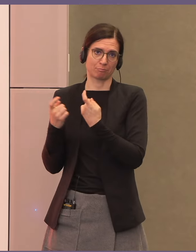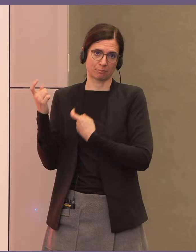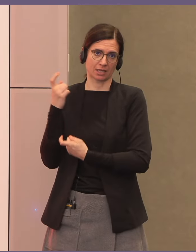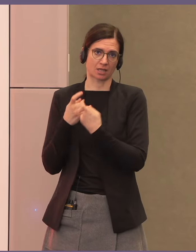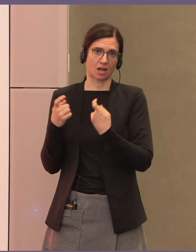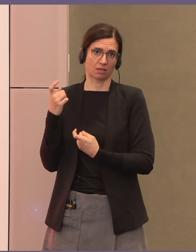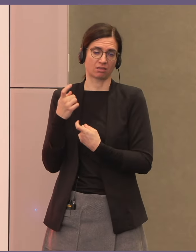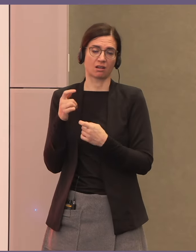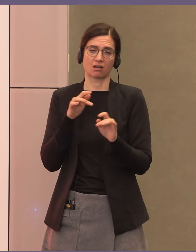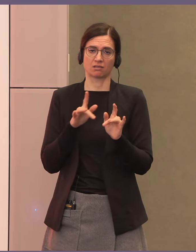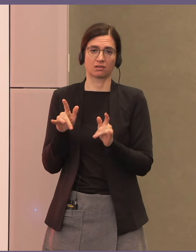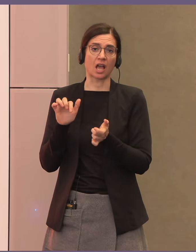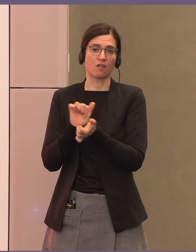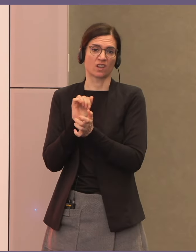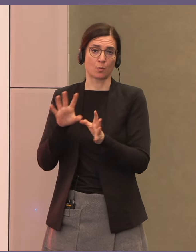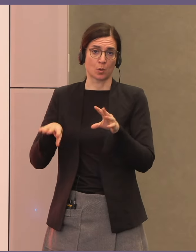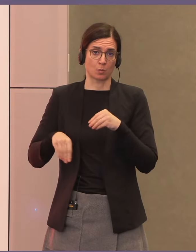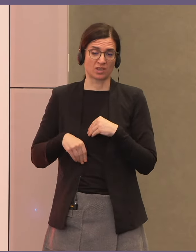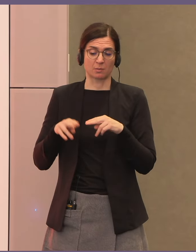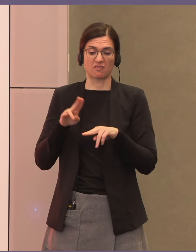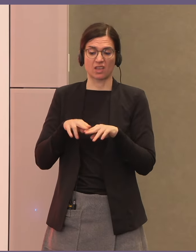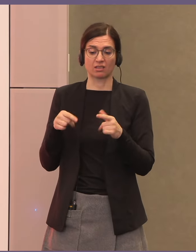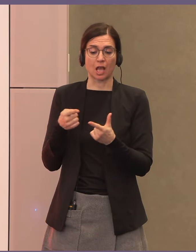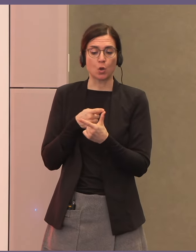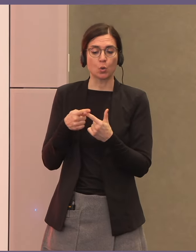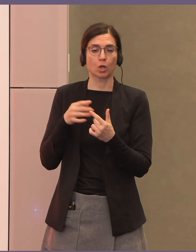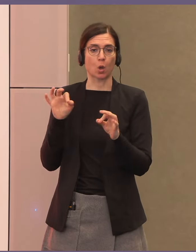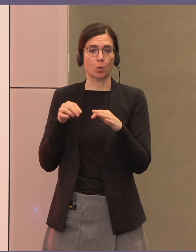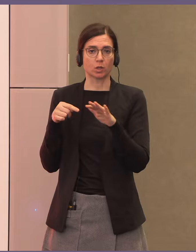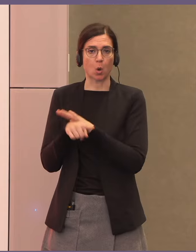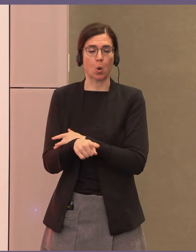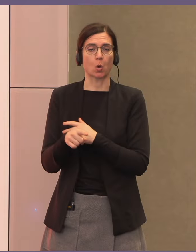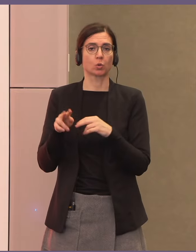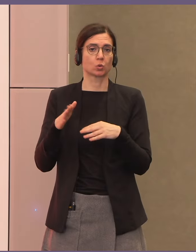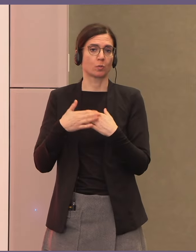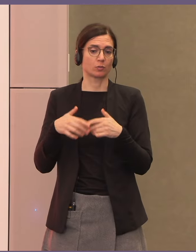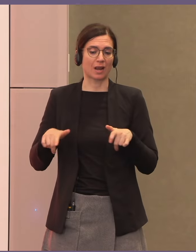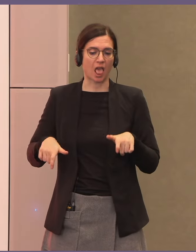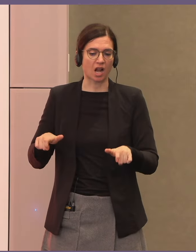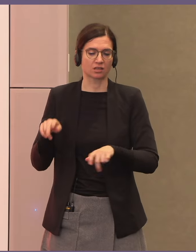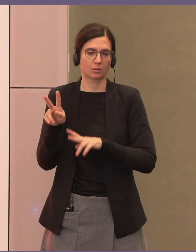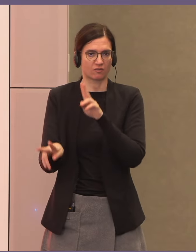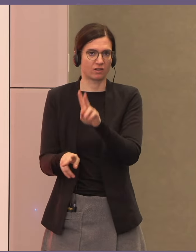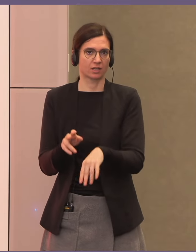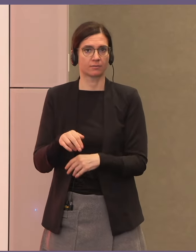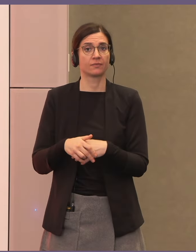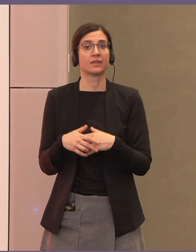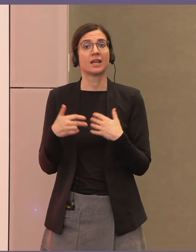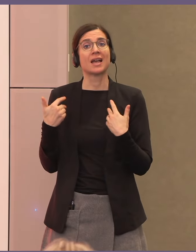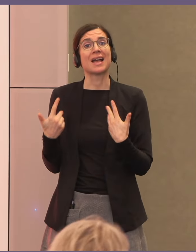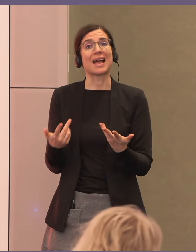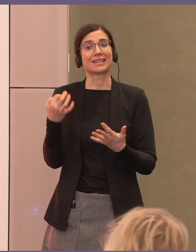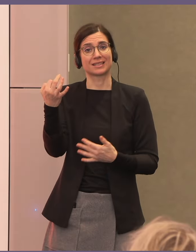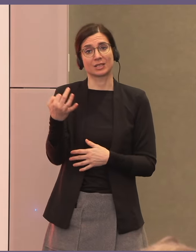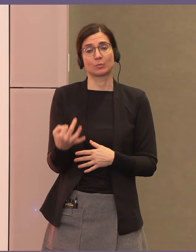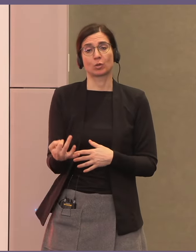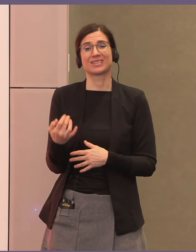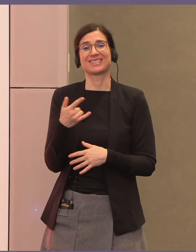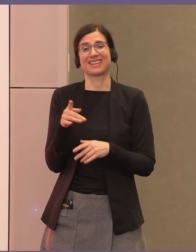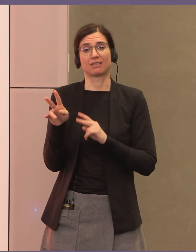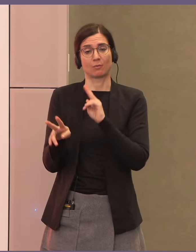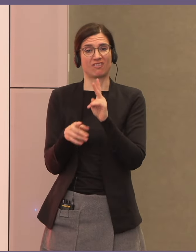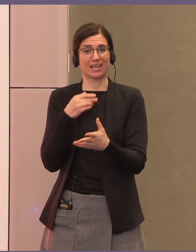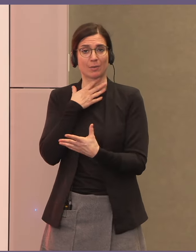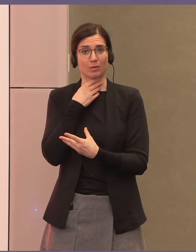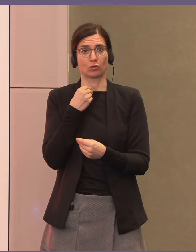Sorgelücken insbesondere im Bereich der Alten Pflege spielen. 80% der pflegebedürftigen Menschen in